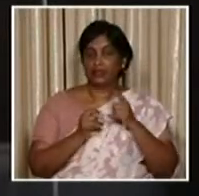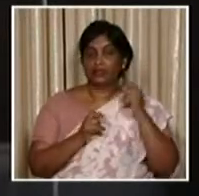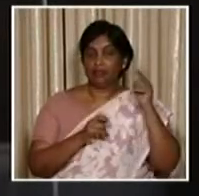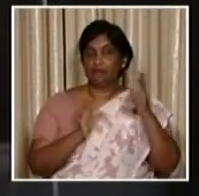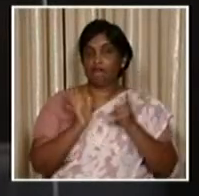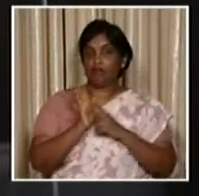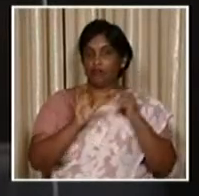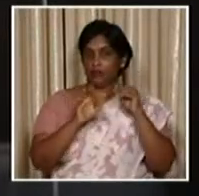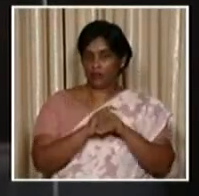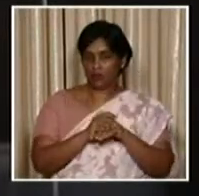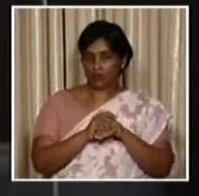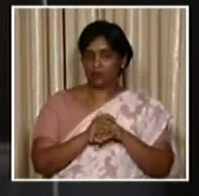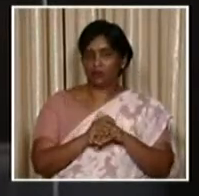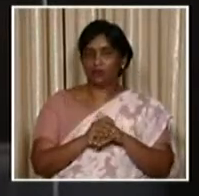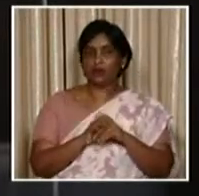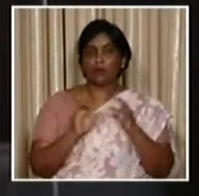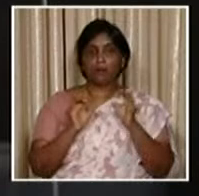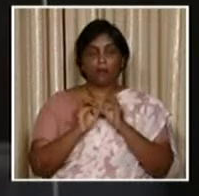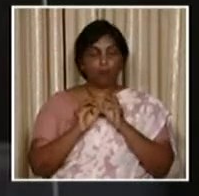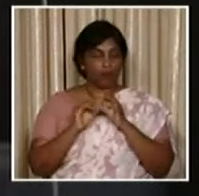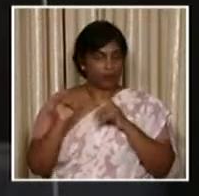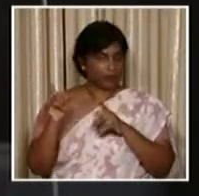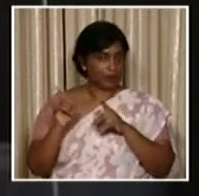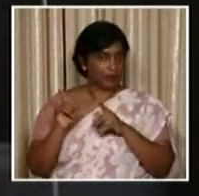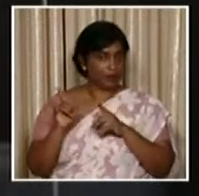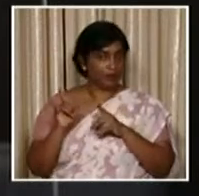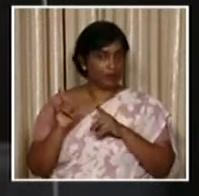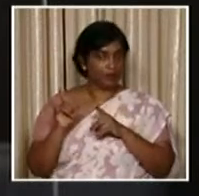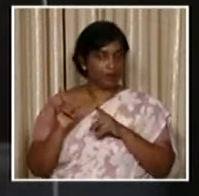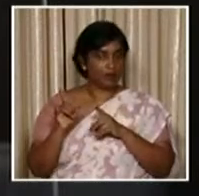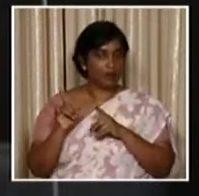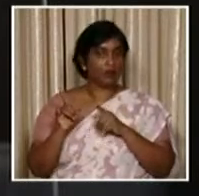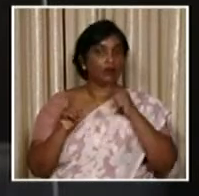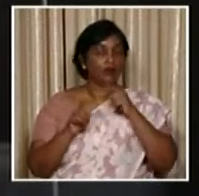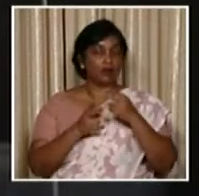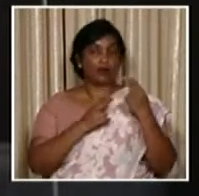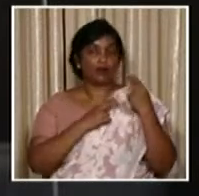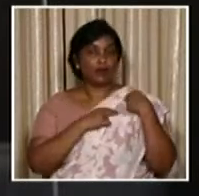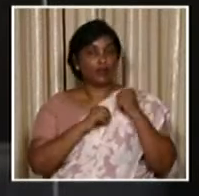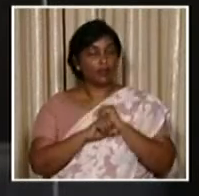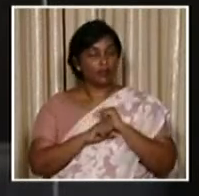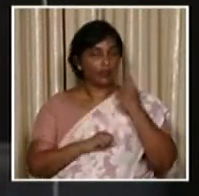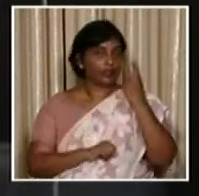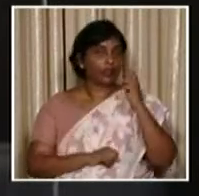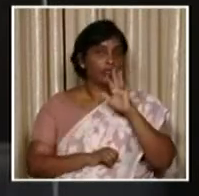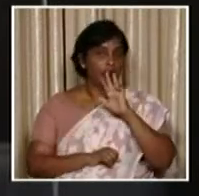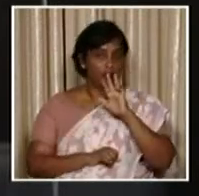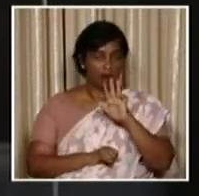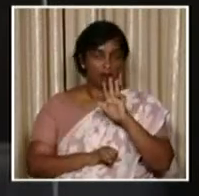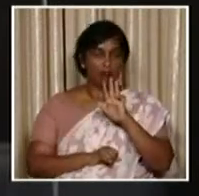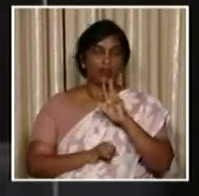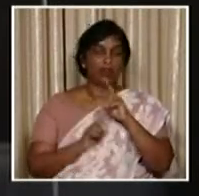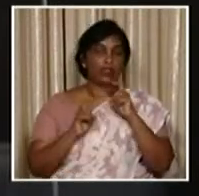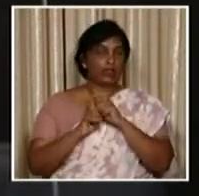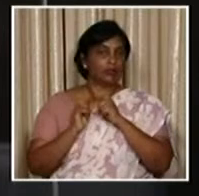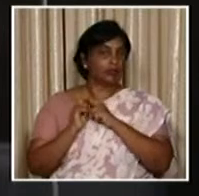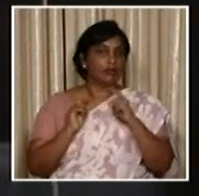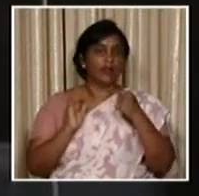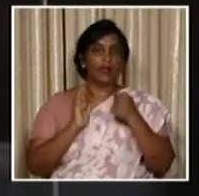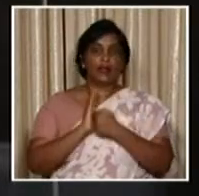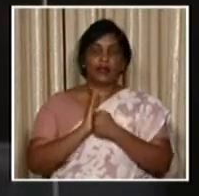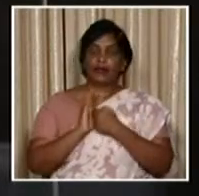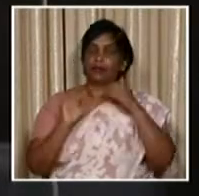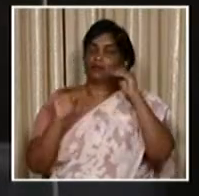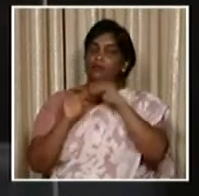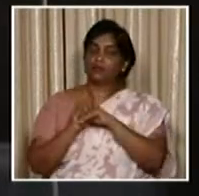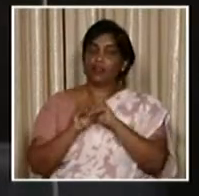hiti ya, unia ni. Bonus aspera, adale nilai at netua didas nama Desember ini dala. Negeri hilir dala